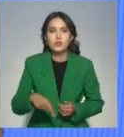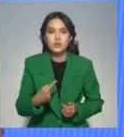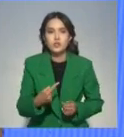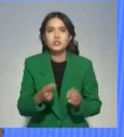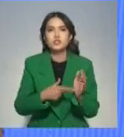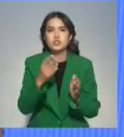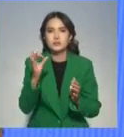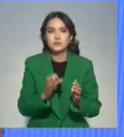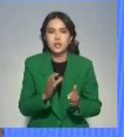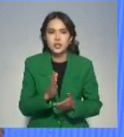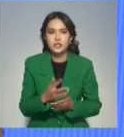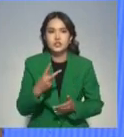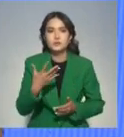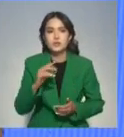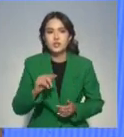31.7%,